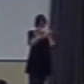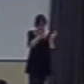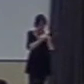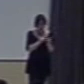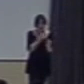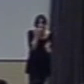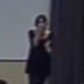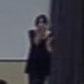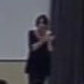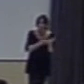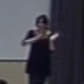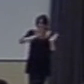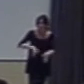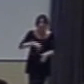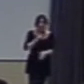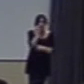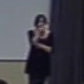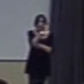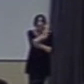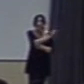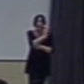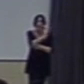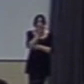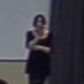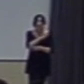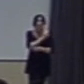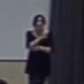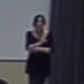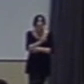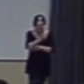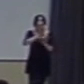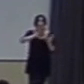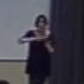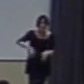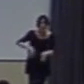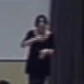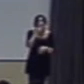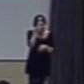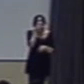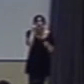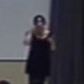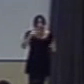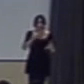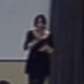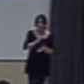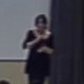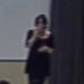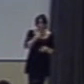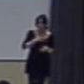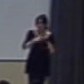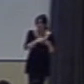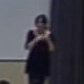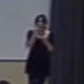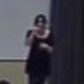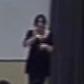que estarà disponible a la web del Premi als Mitjans de Comunicació del Consell Municipal de Benestar Social, i també els l'enviaran a